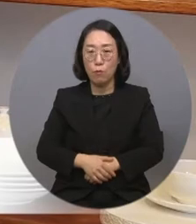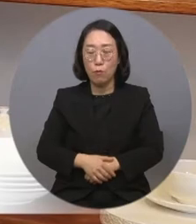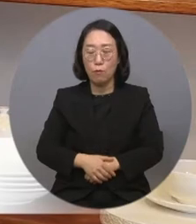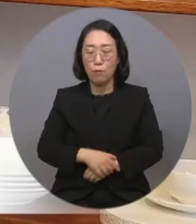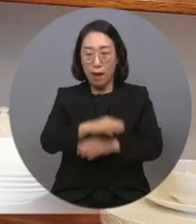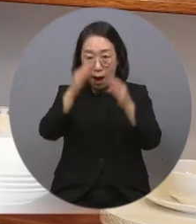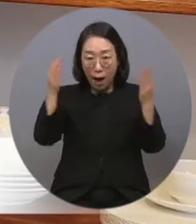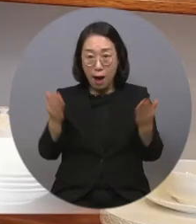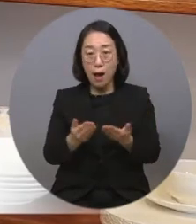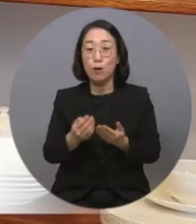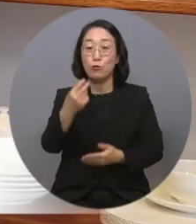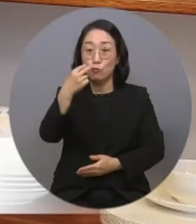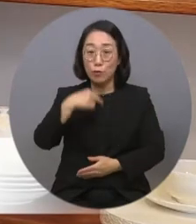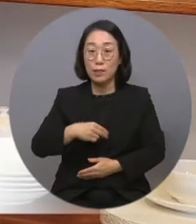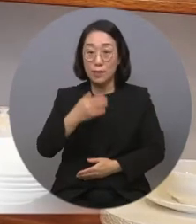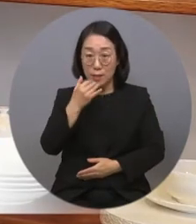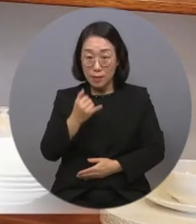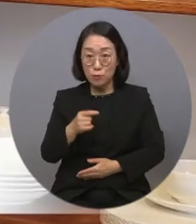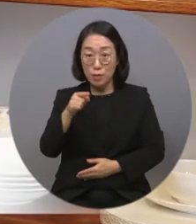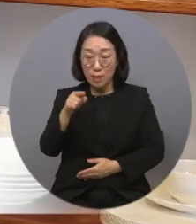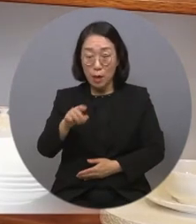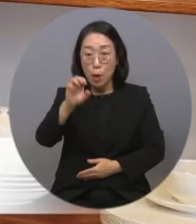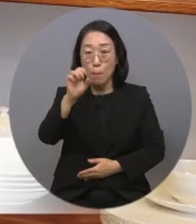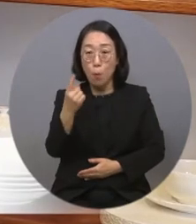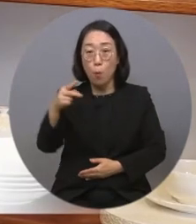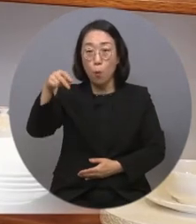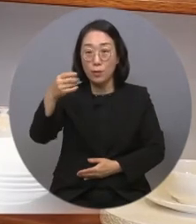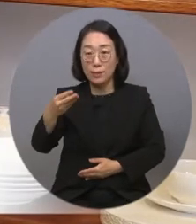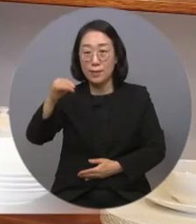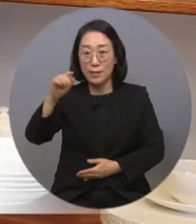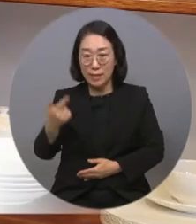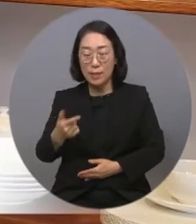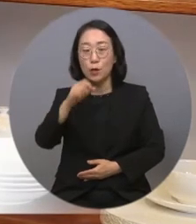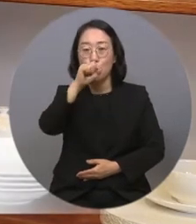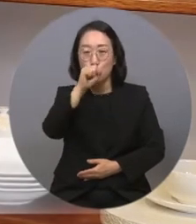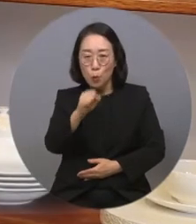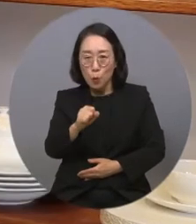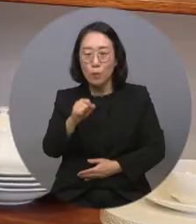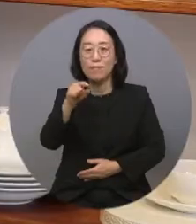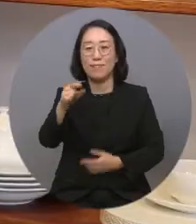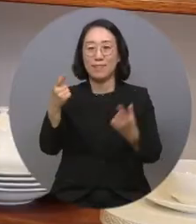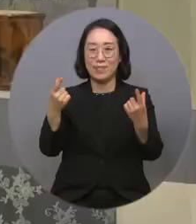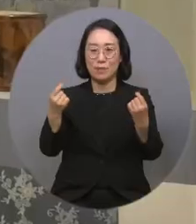있는 것, 이것이 포슬린 페인팅의 가장 큰 매력이라고 생각합니다.